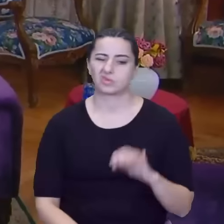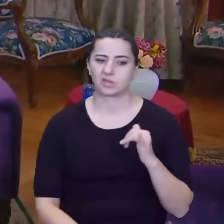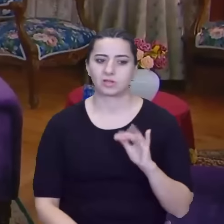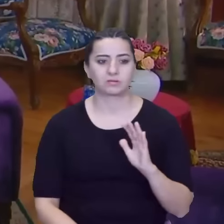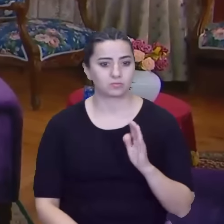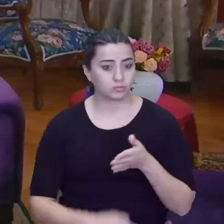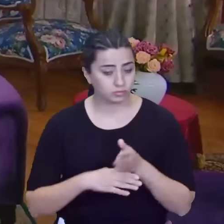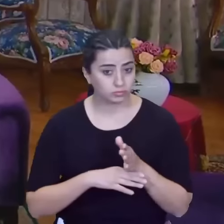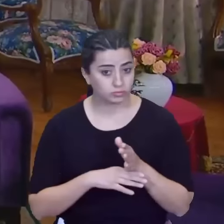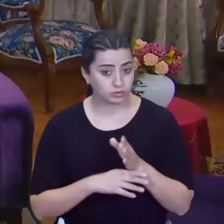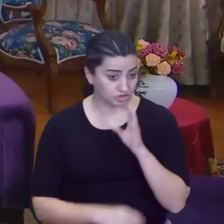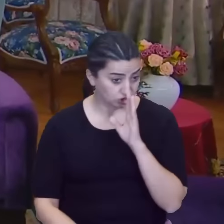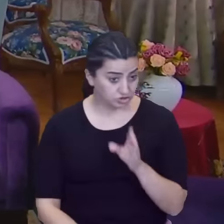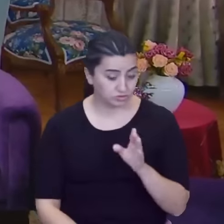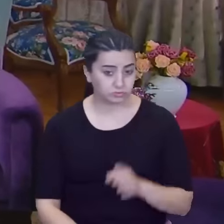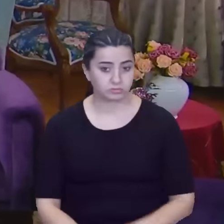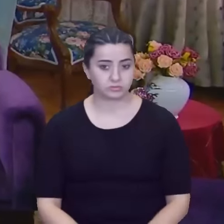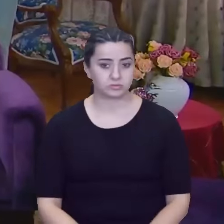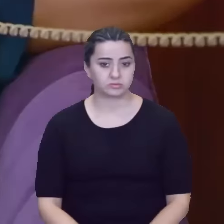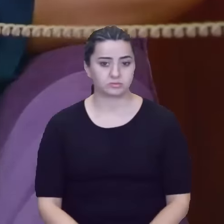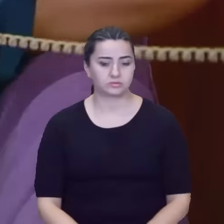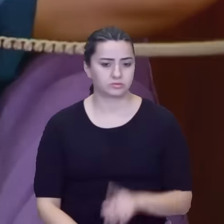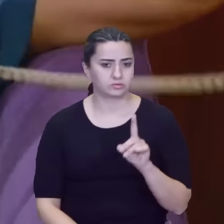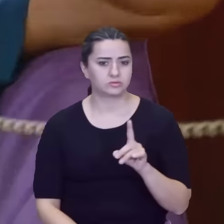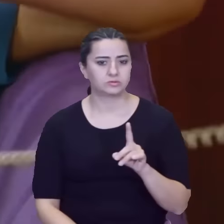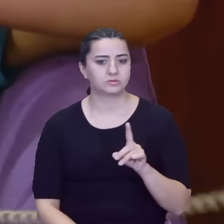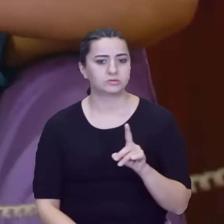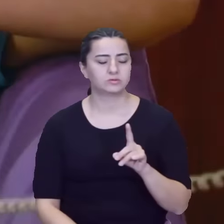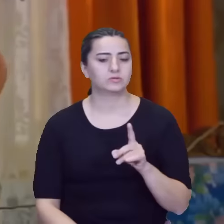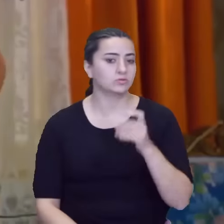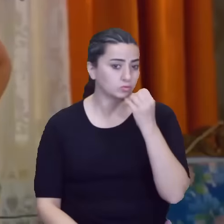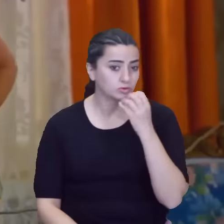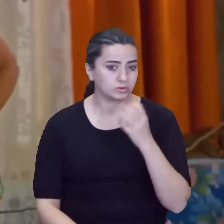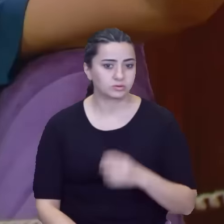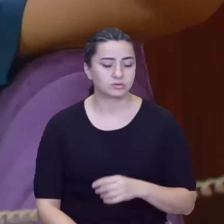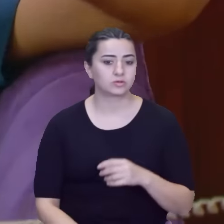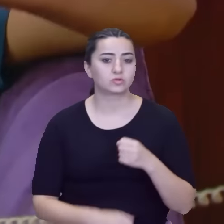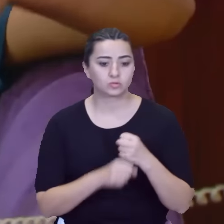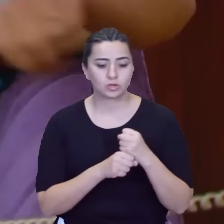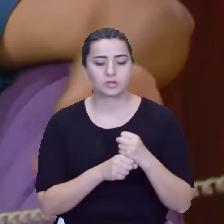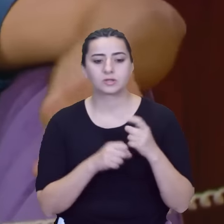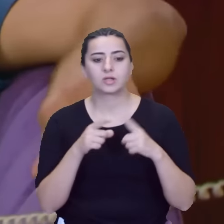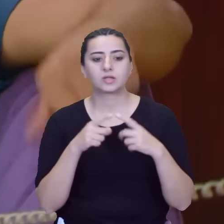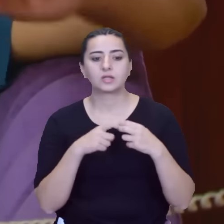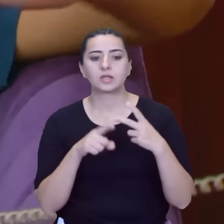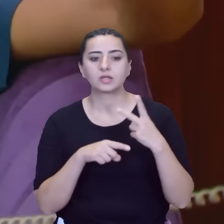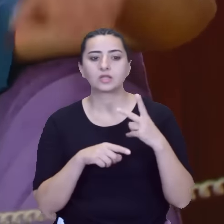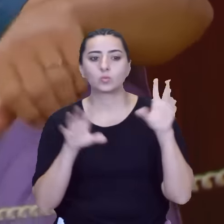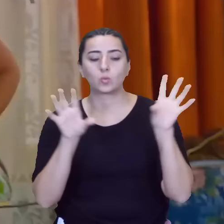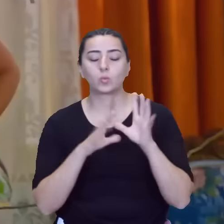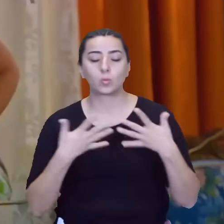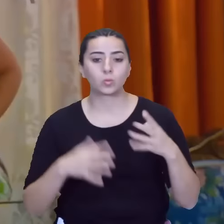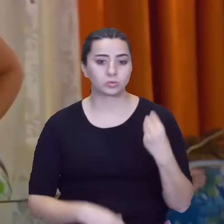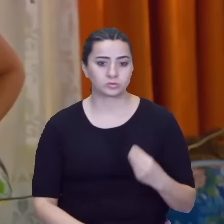geçme. Ciddi misin sen? Dur. Gülden. Hı. Gürsel'lerde TRT 2 çekiyormuş, hem de ayna